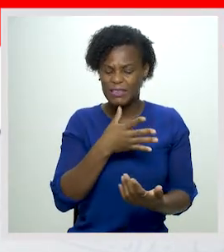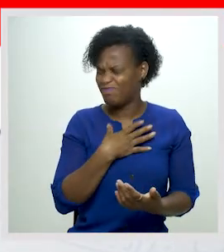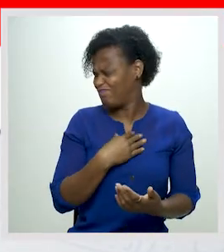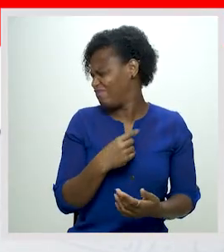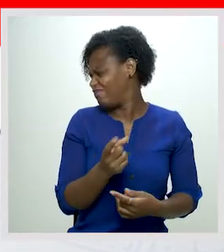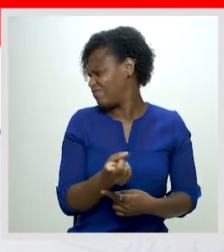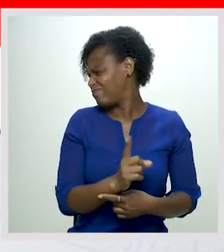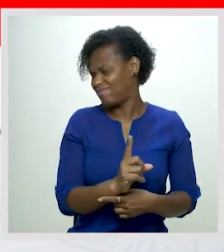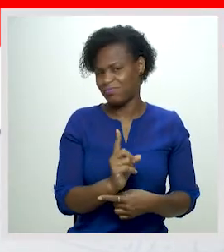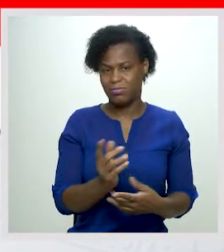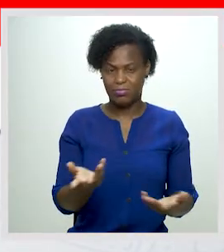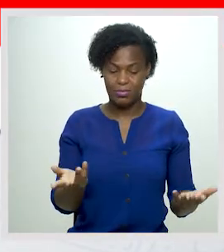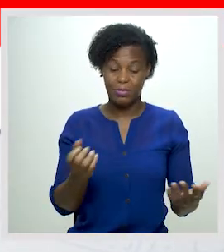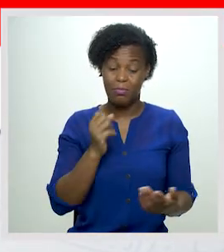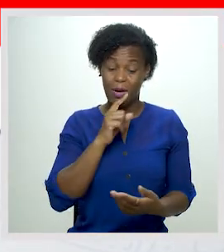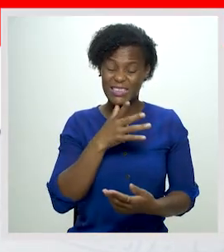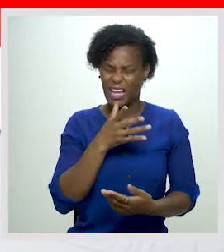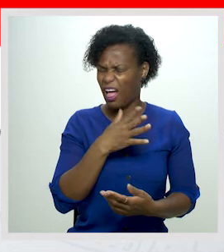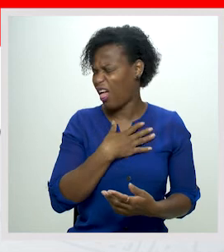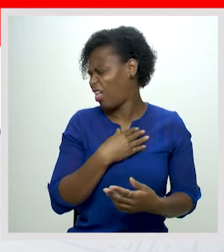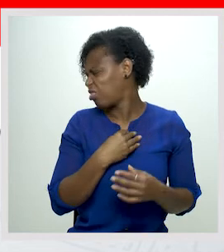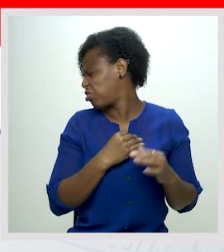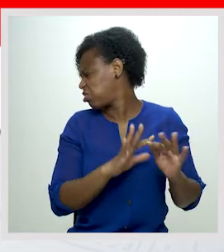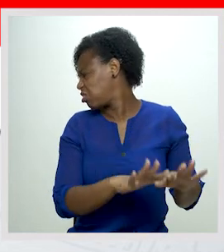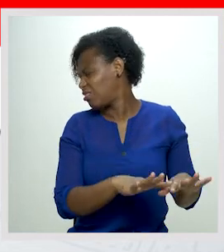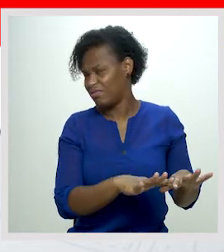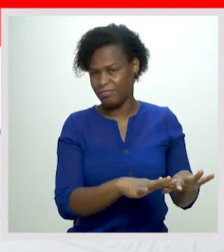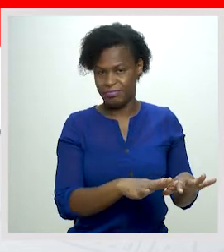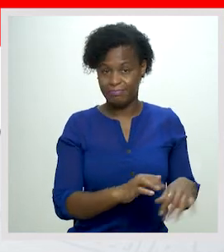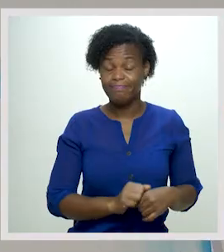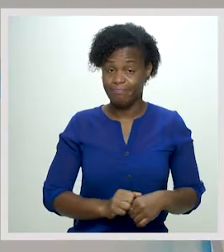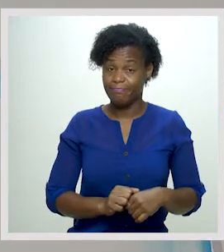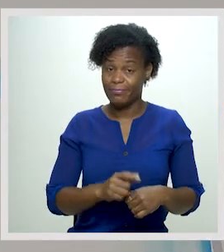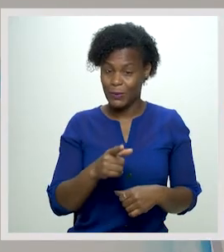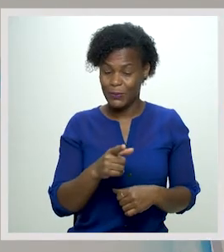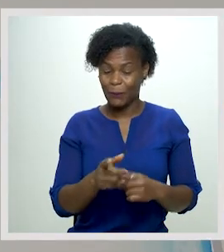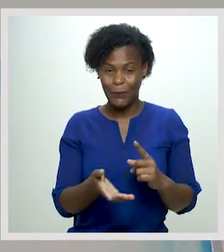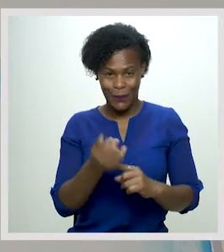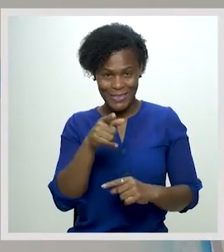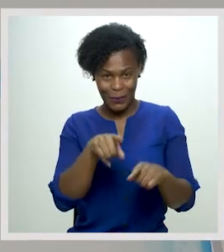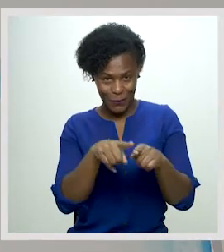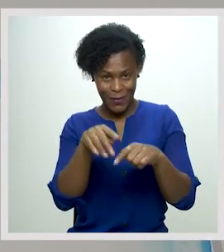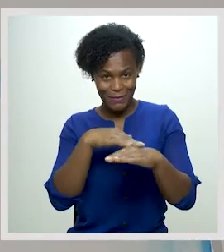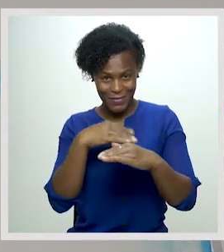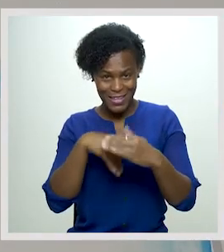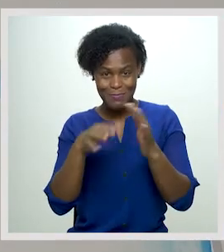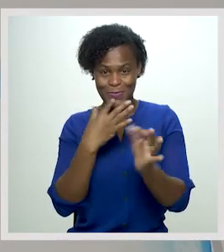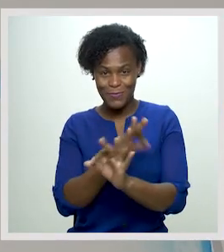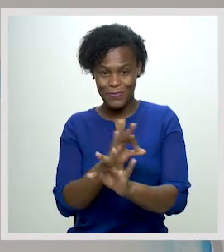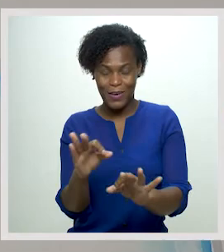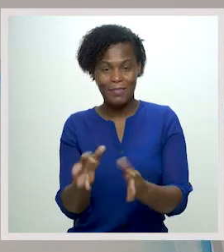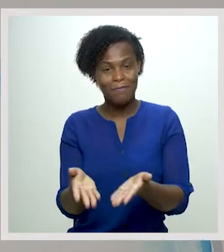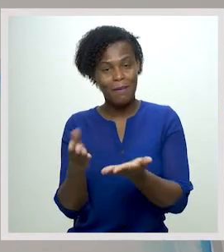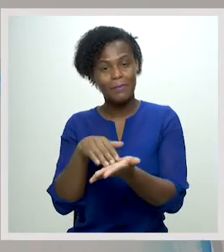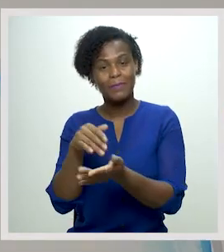pas, on peut dire aussi je déteste. Tu as réussi à faire comme ça? Magnifique. On passe